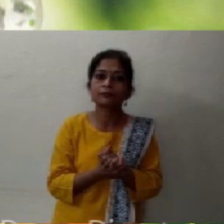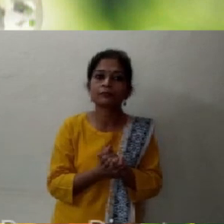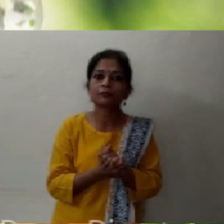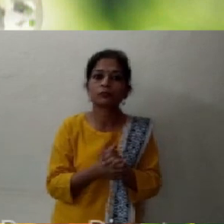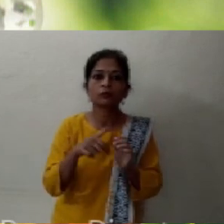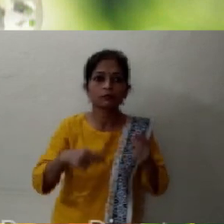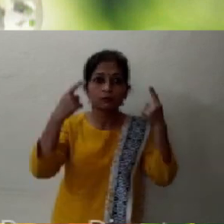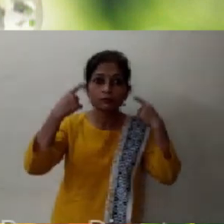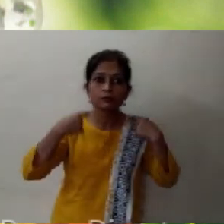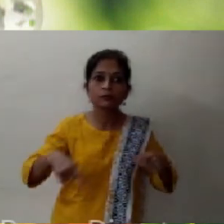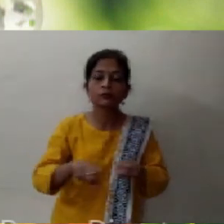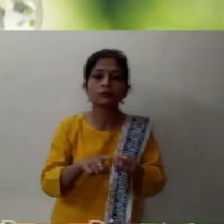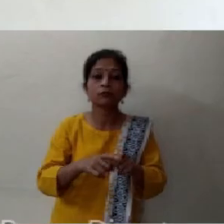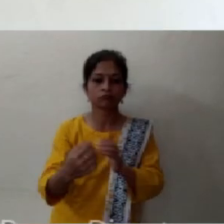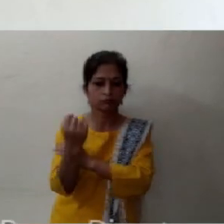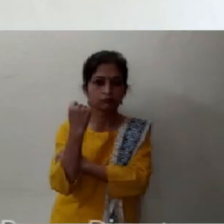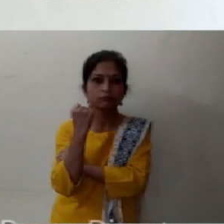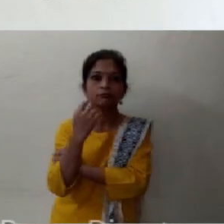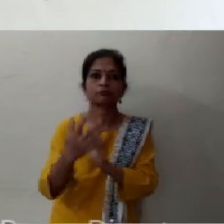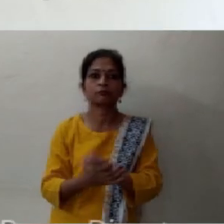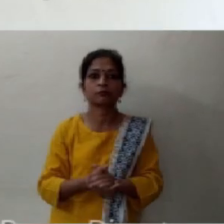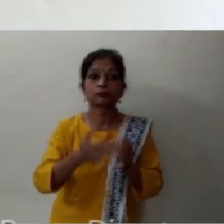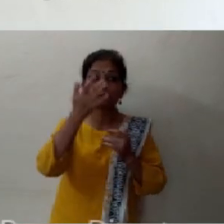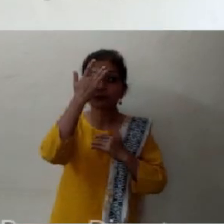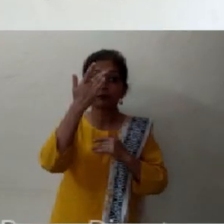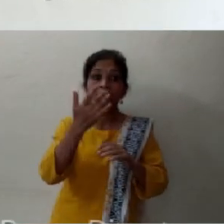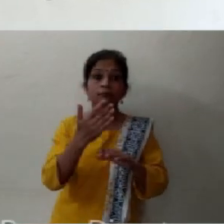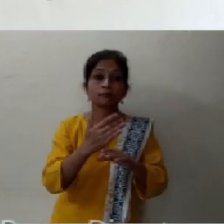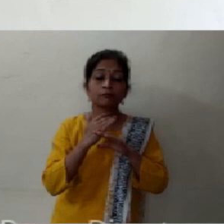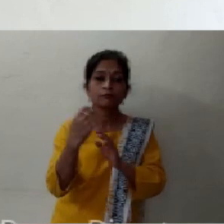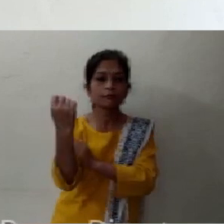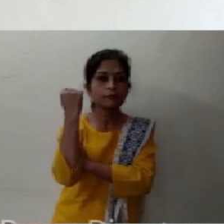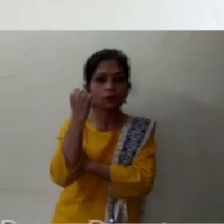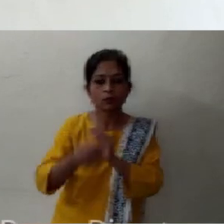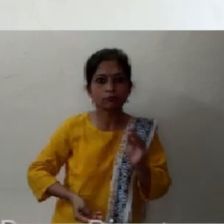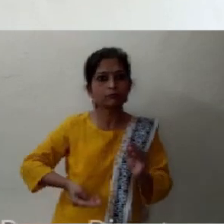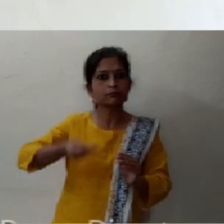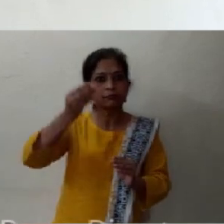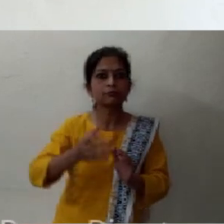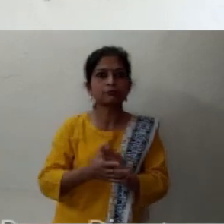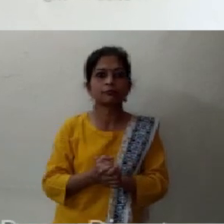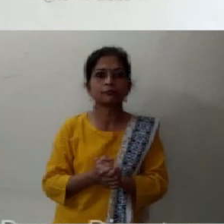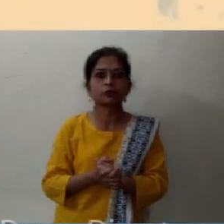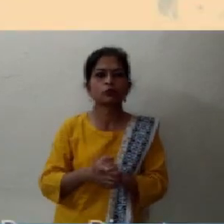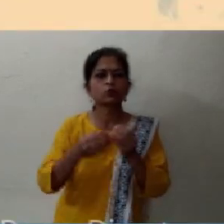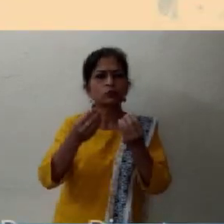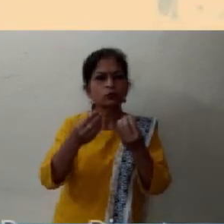पहुंचे। इस तरह हो जाओ, खुद को इतना सशक्त बना लो, अपनी प्रतिरोधक क्षमता इतनी बढ़ा